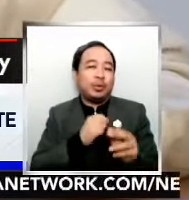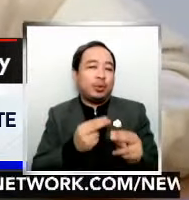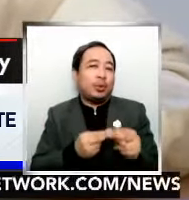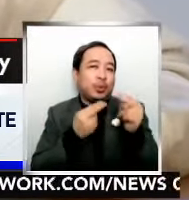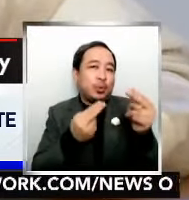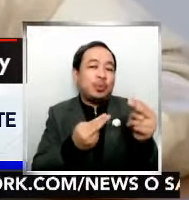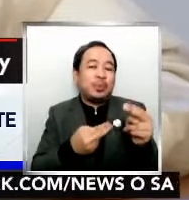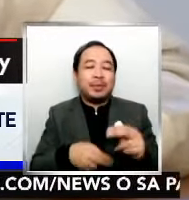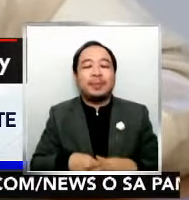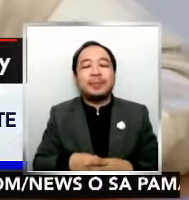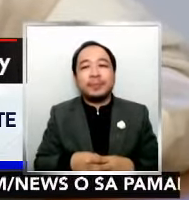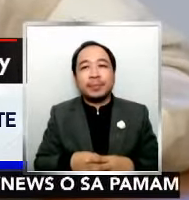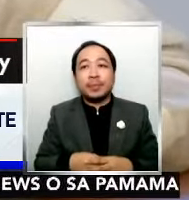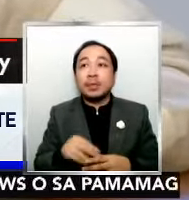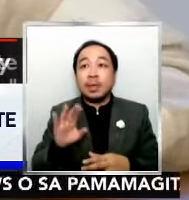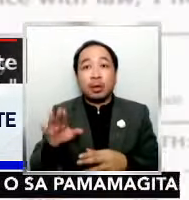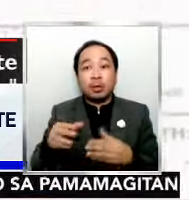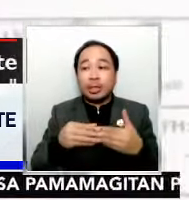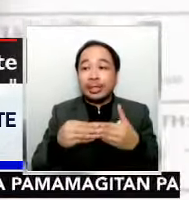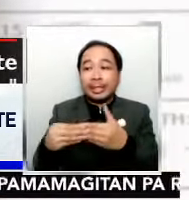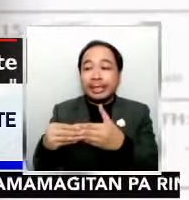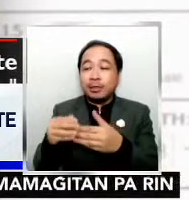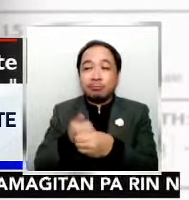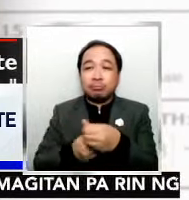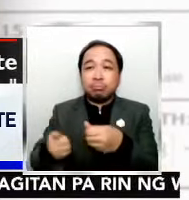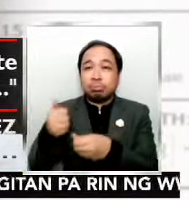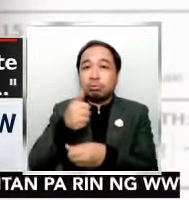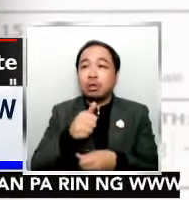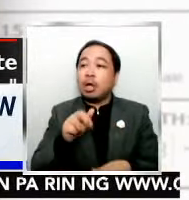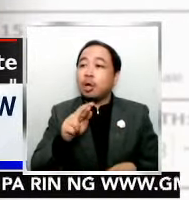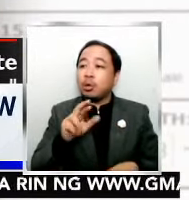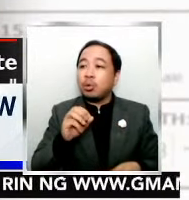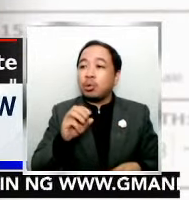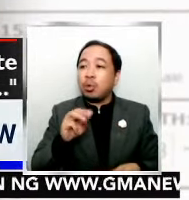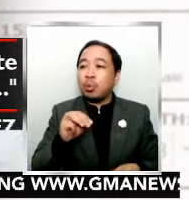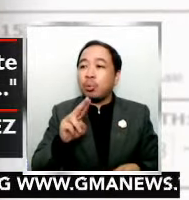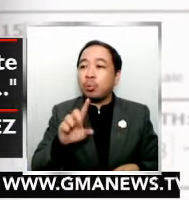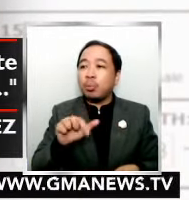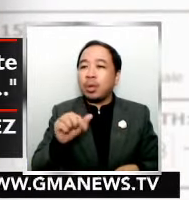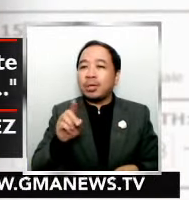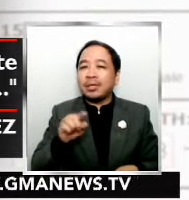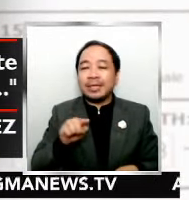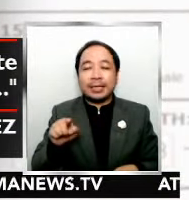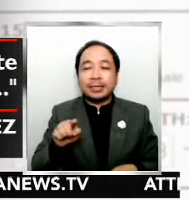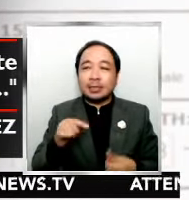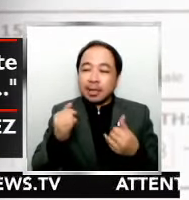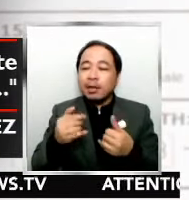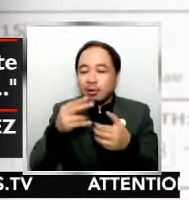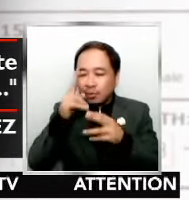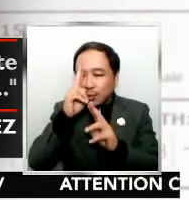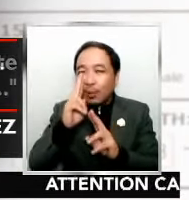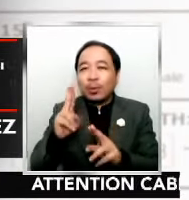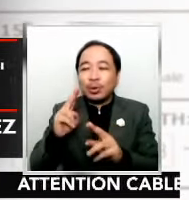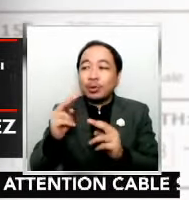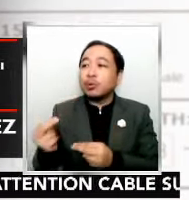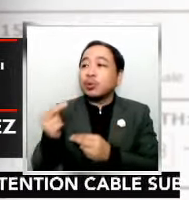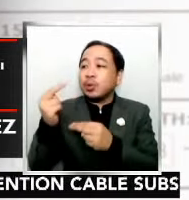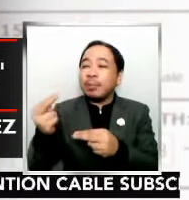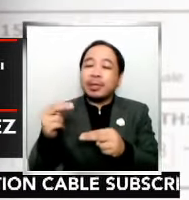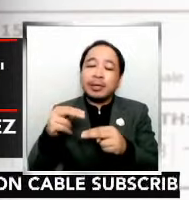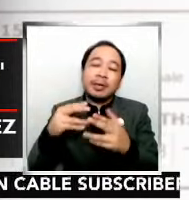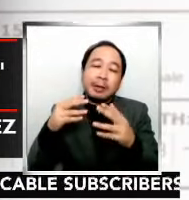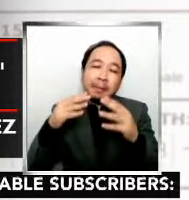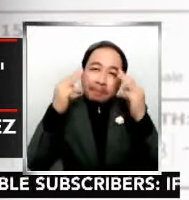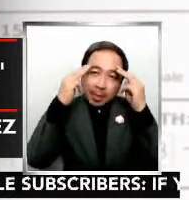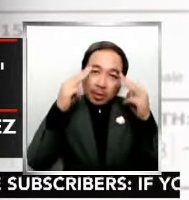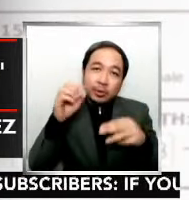Majority Floor Leader Martin Romualdez, karangalan niya na inominate si Pangulong Duterte para mapasama sa listahan ng